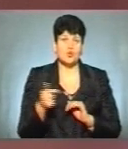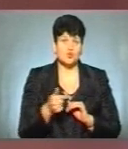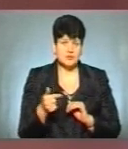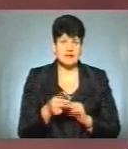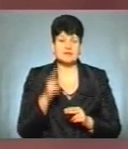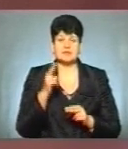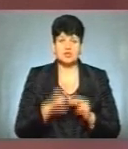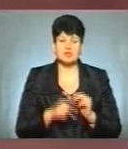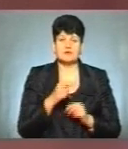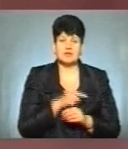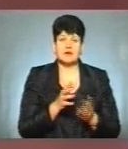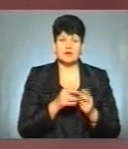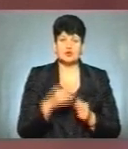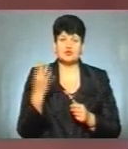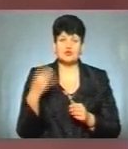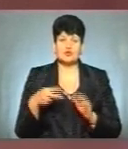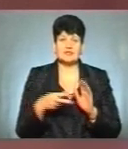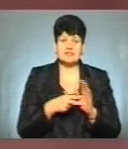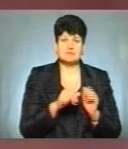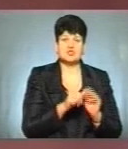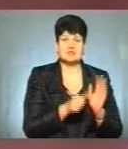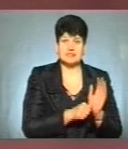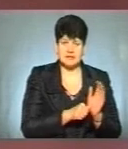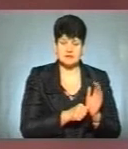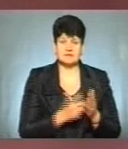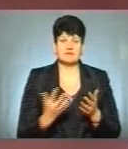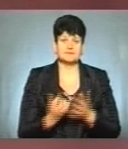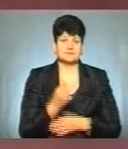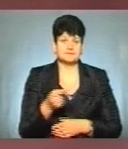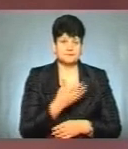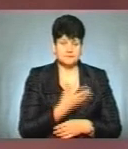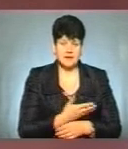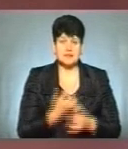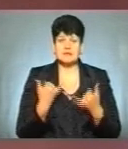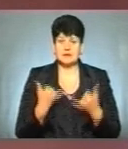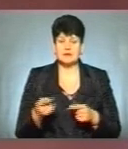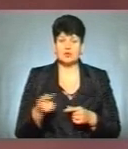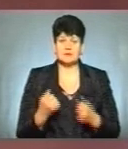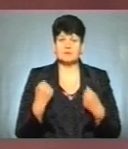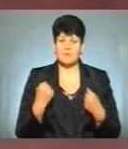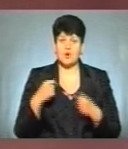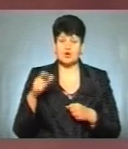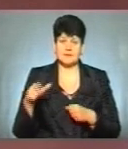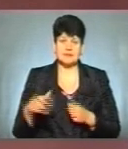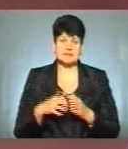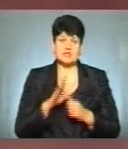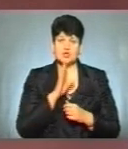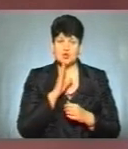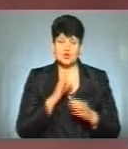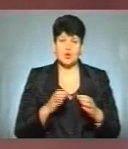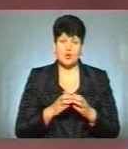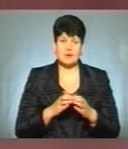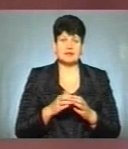грудня. Завершилася вона з рахунком 47-16 на користь тернополянок. Зараз тернопільські спортсменки серед жіночих